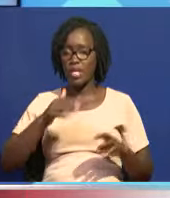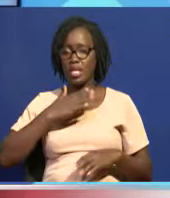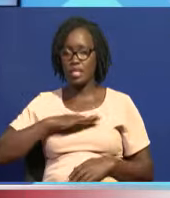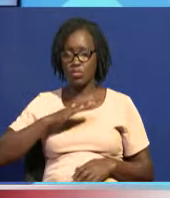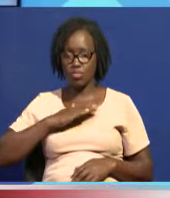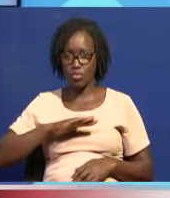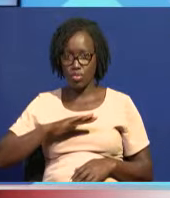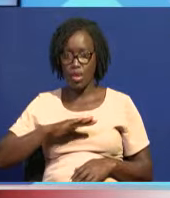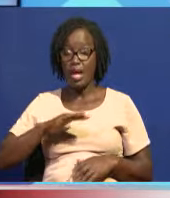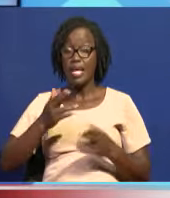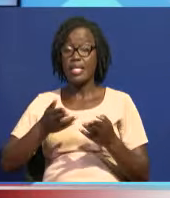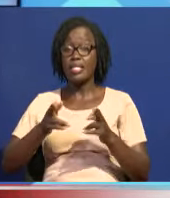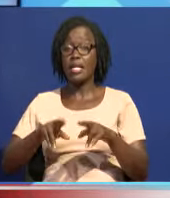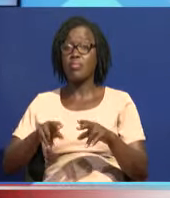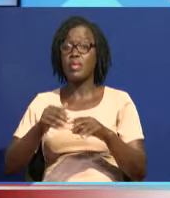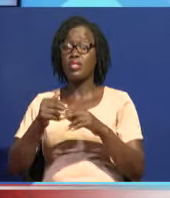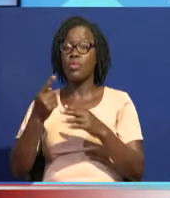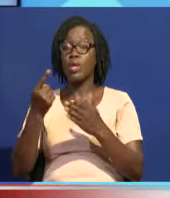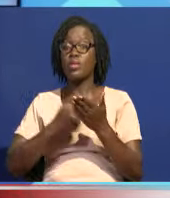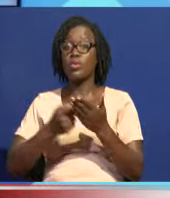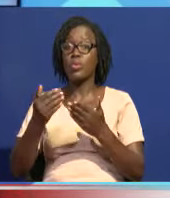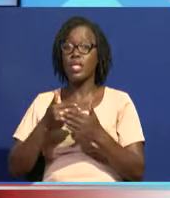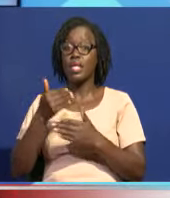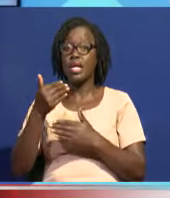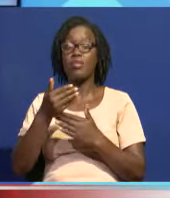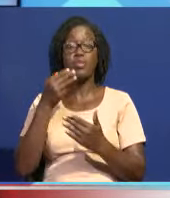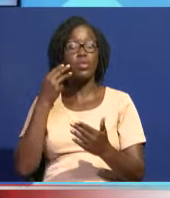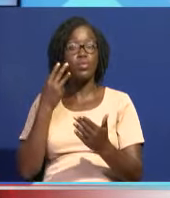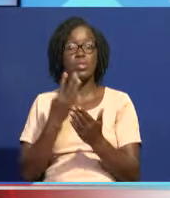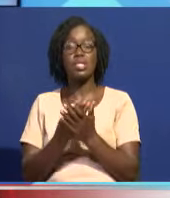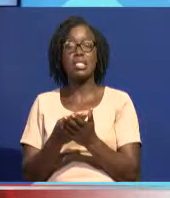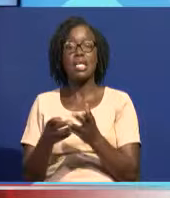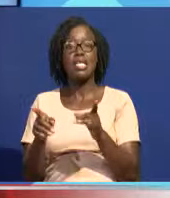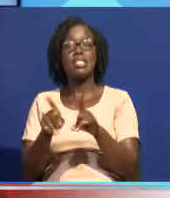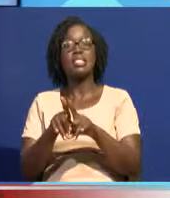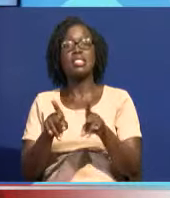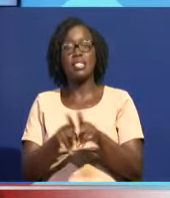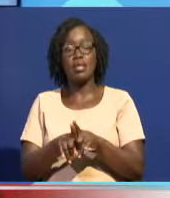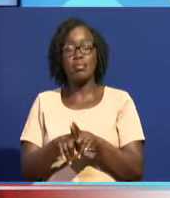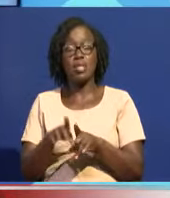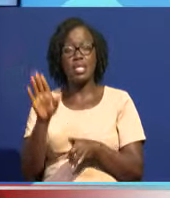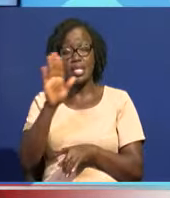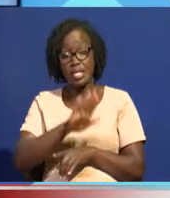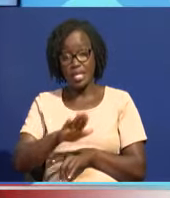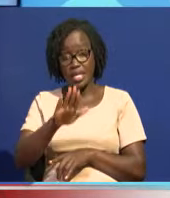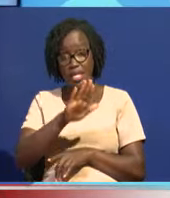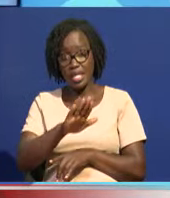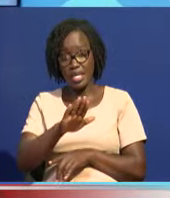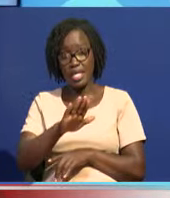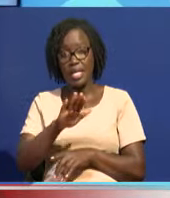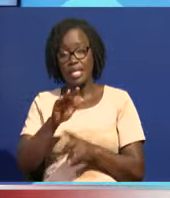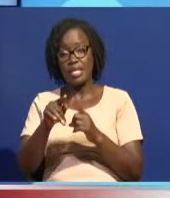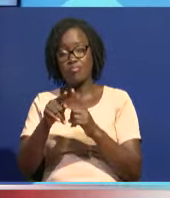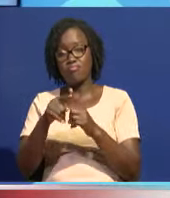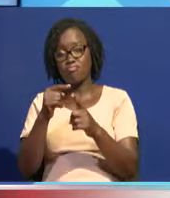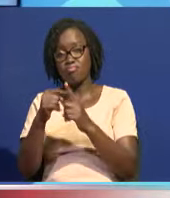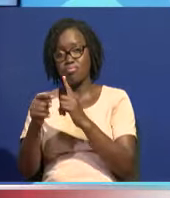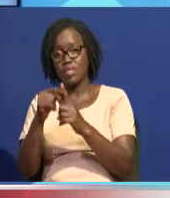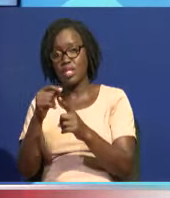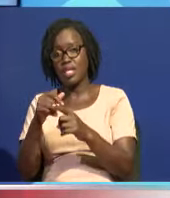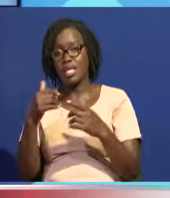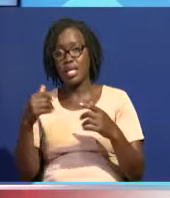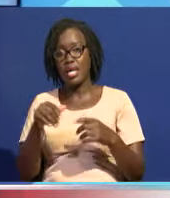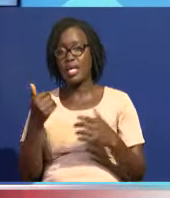Samburu. Haya yanajiri juma moja tu baada ya kushuhudiwa kwa mashambulizi sawia eneo hilo yaliyopokea mauaji ya watu